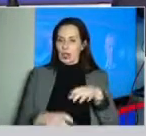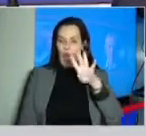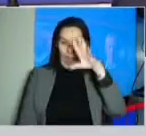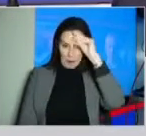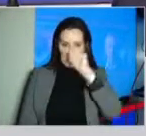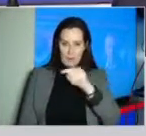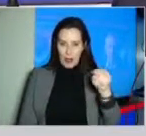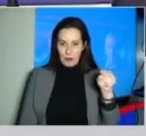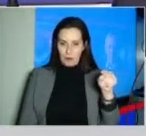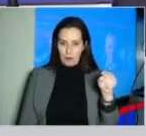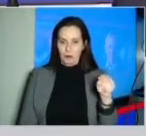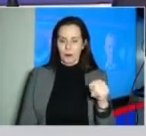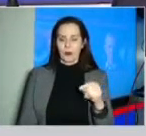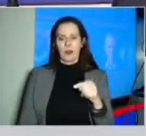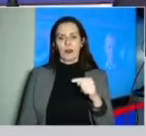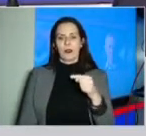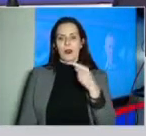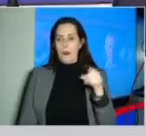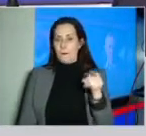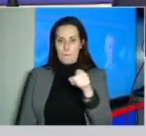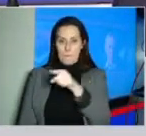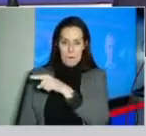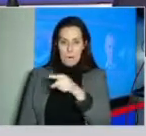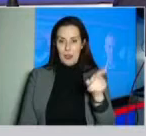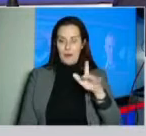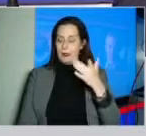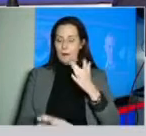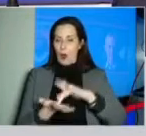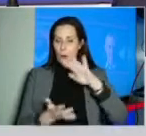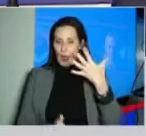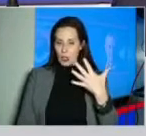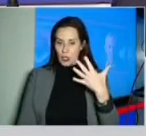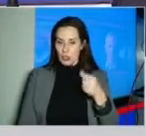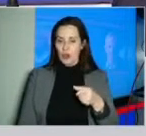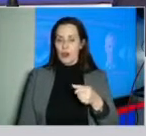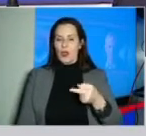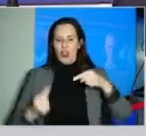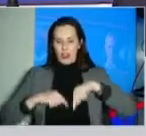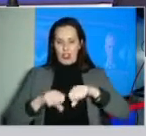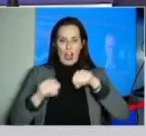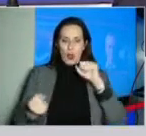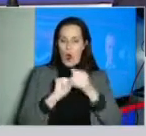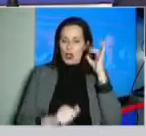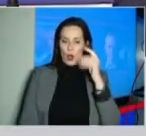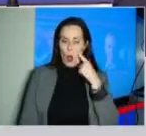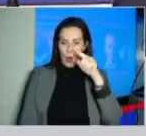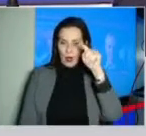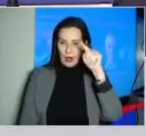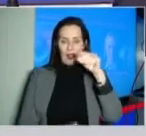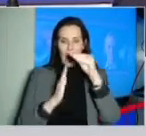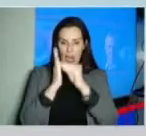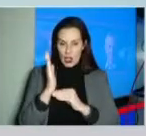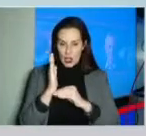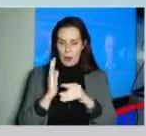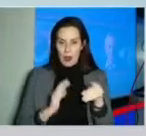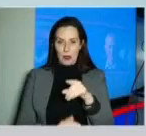גברים, דובר עוד רבות מי יש את המקום החמישי, האם זה אכן יהיה אבי ניסנקורן או אישה, אבל אם אנחנו מסתכלים על המהלך בסופו